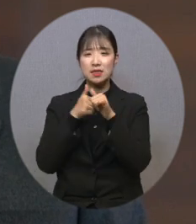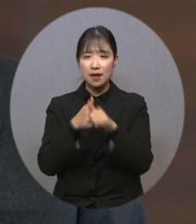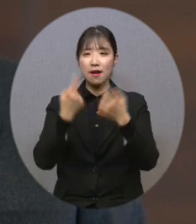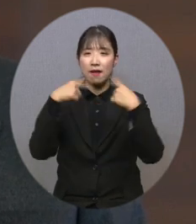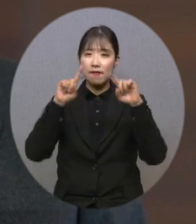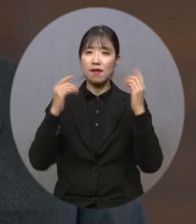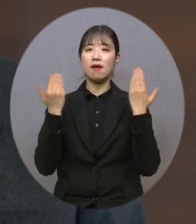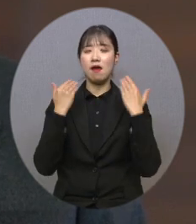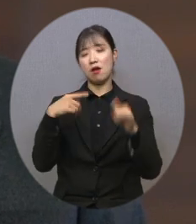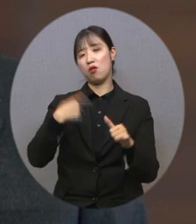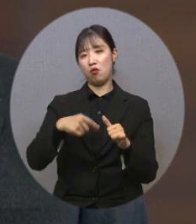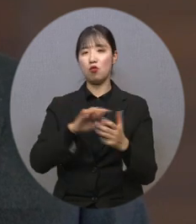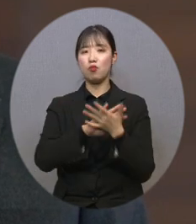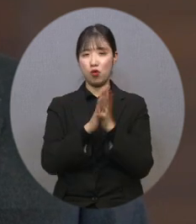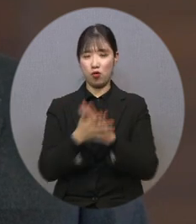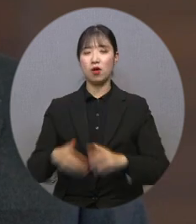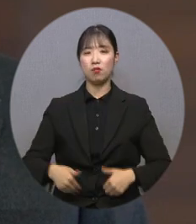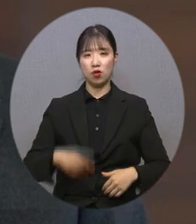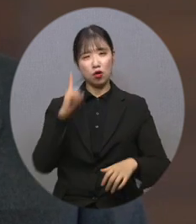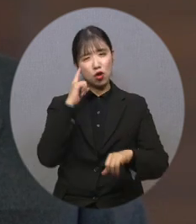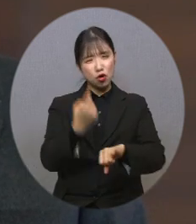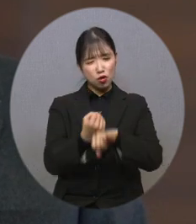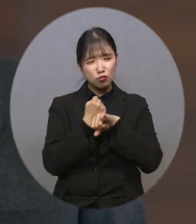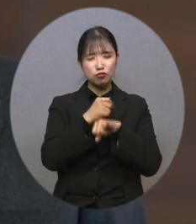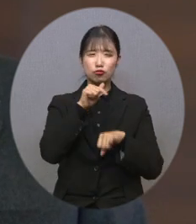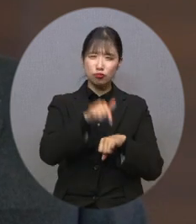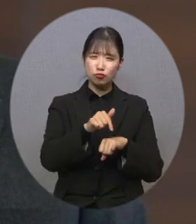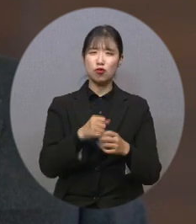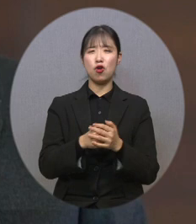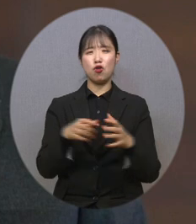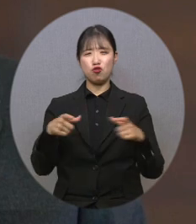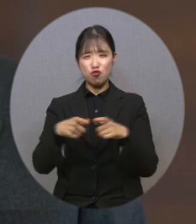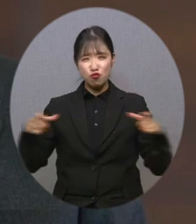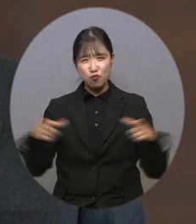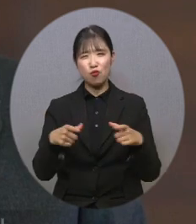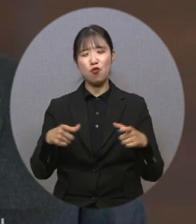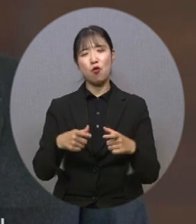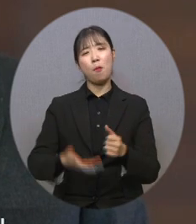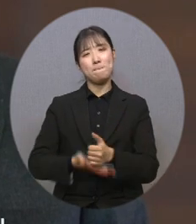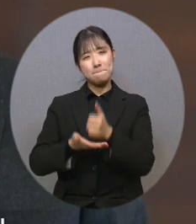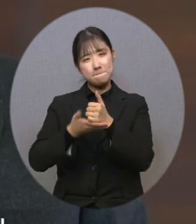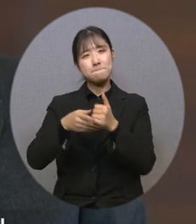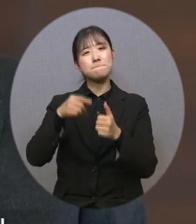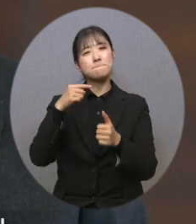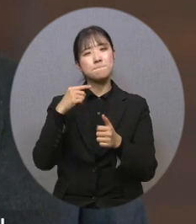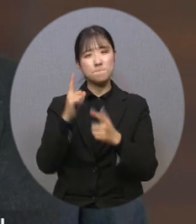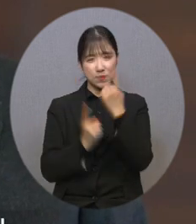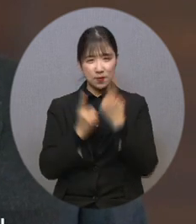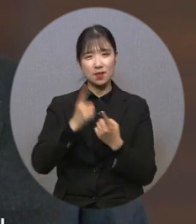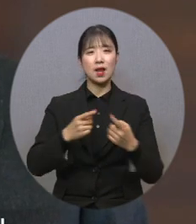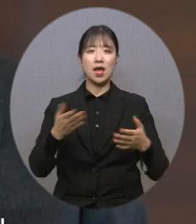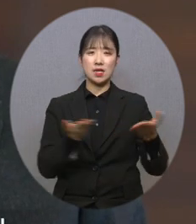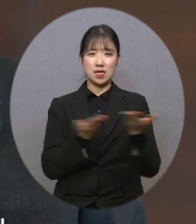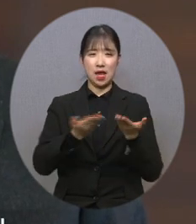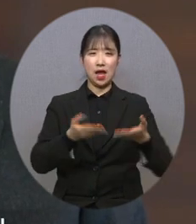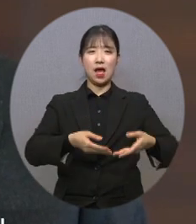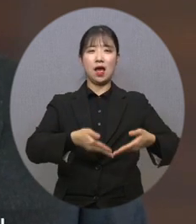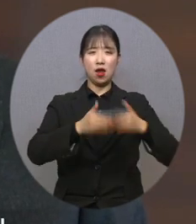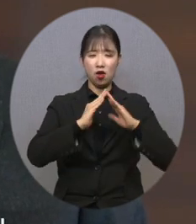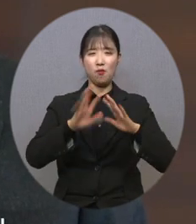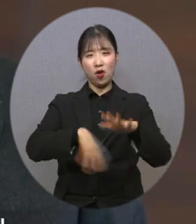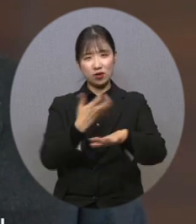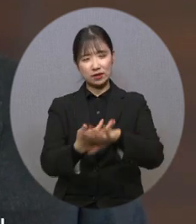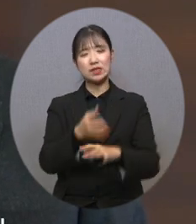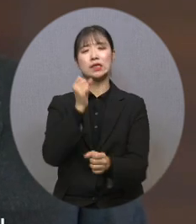교육도 변화해야겠죠. 연구 실적이나 규모, 평판보다는 창업이나 혁신, 창조와